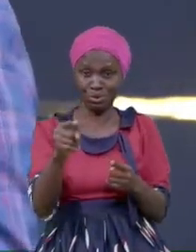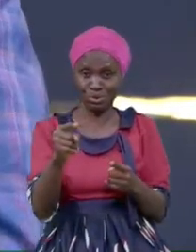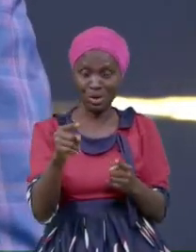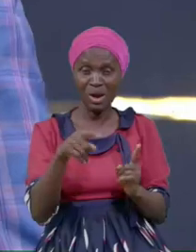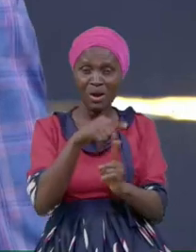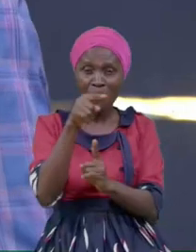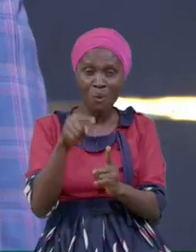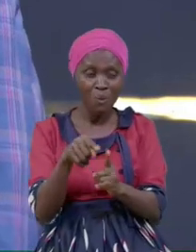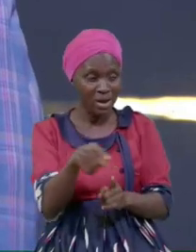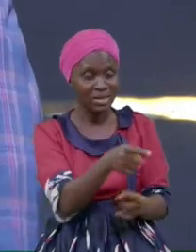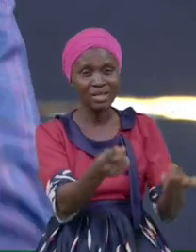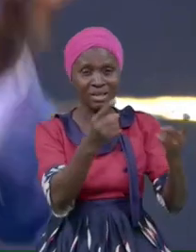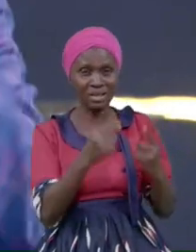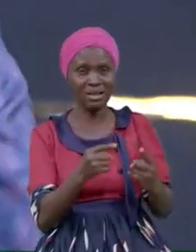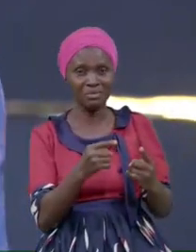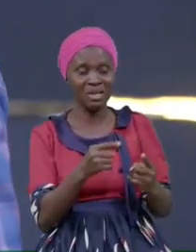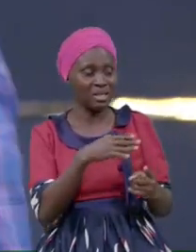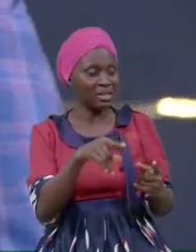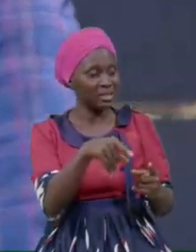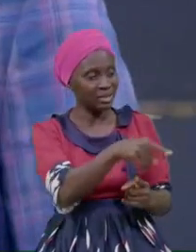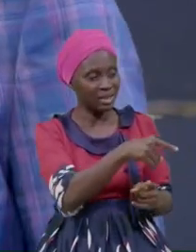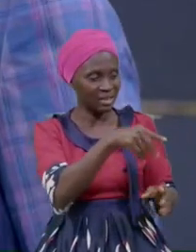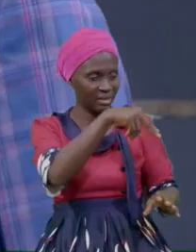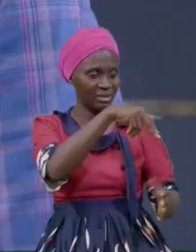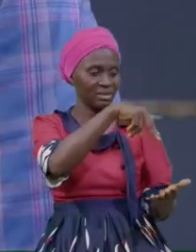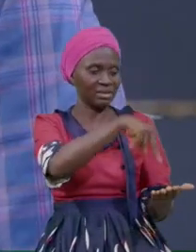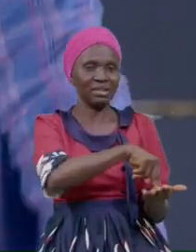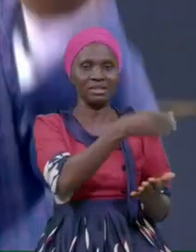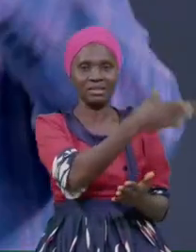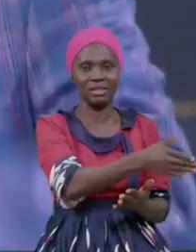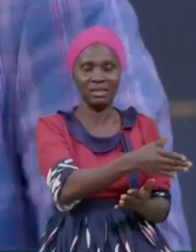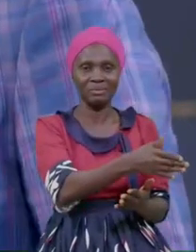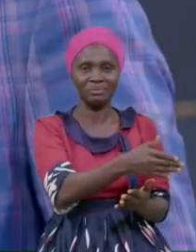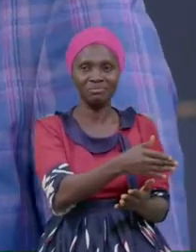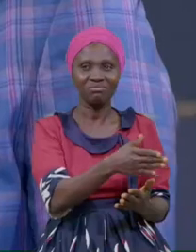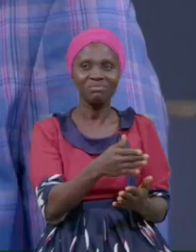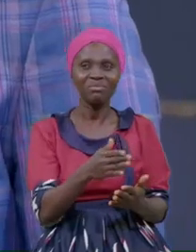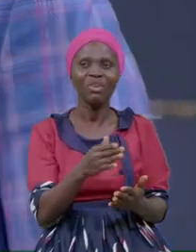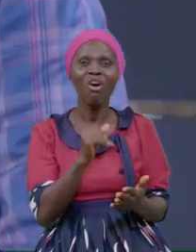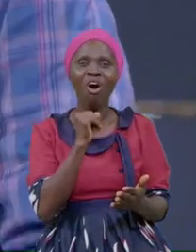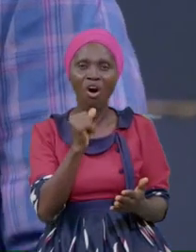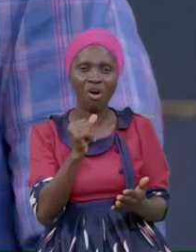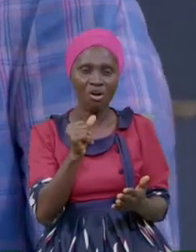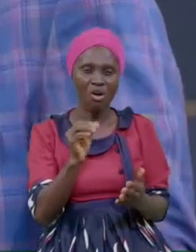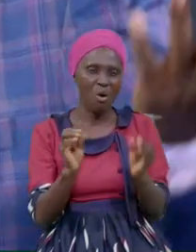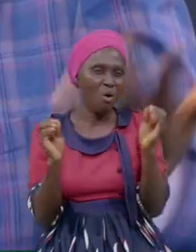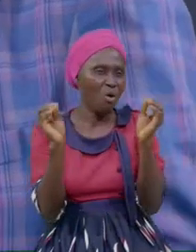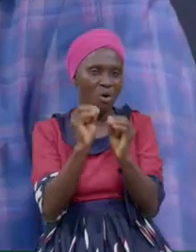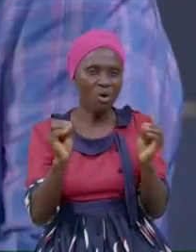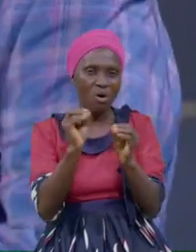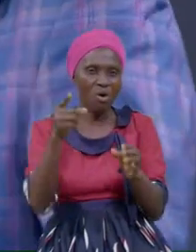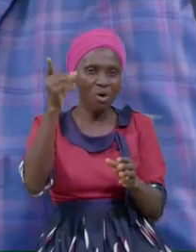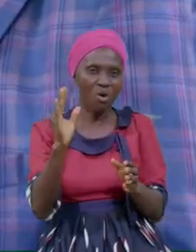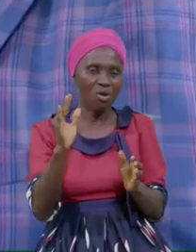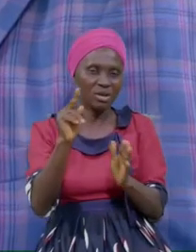viennent pas, elles restent là-bas. L'impiété vient. Et ça reste. L'injustice vient et ça reste.